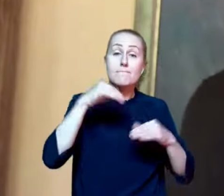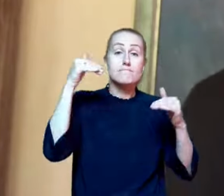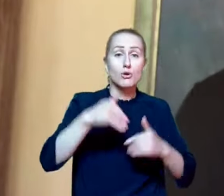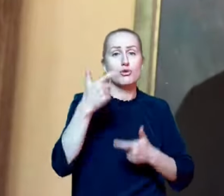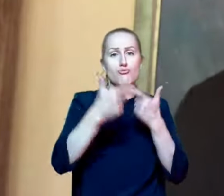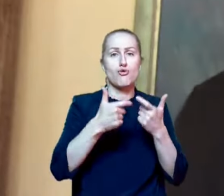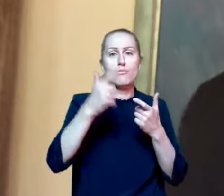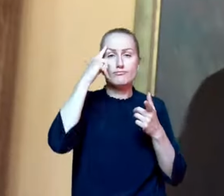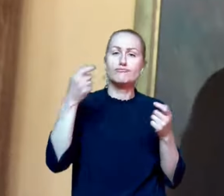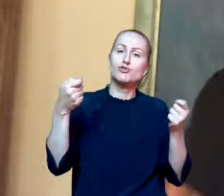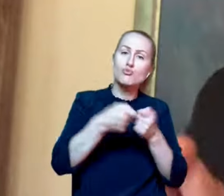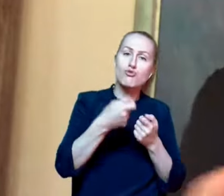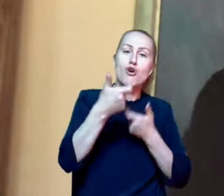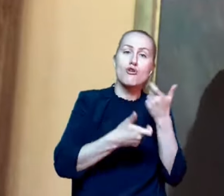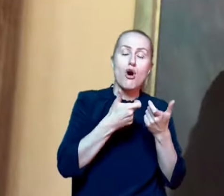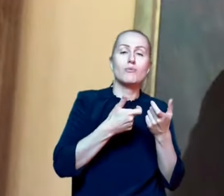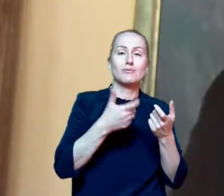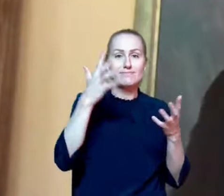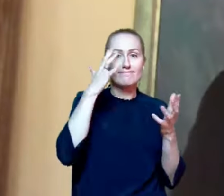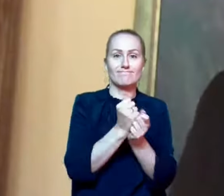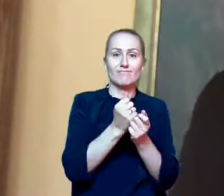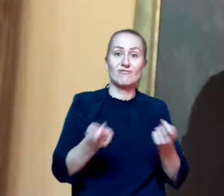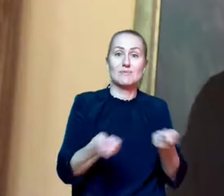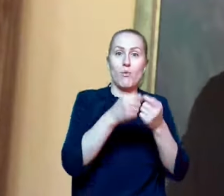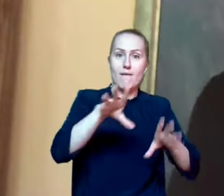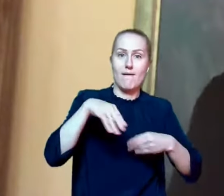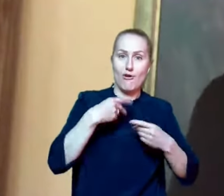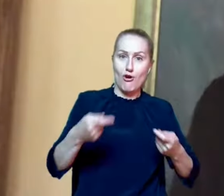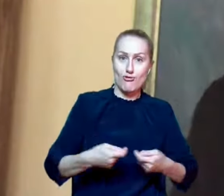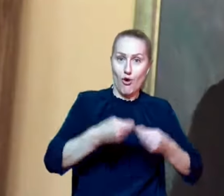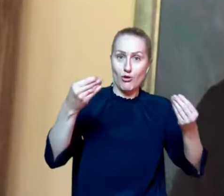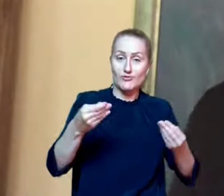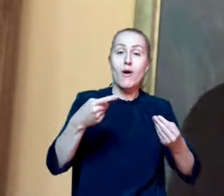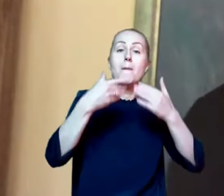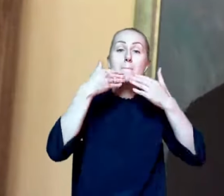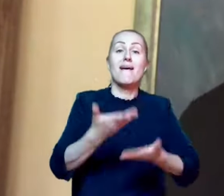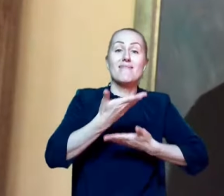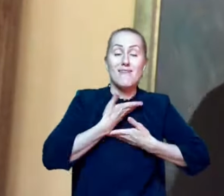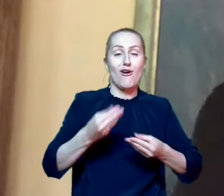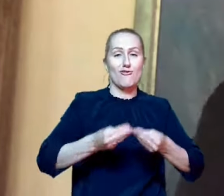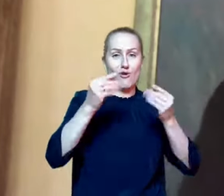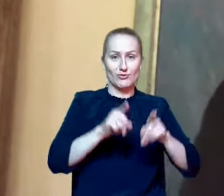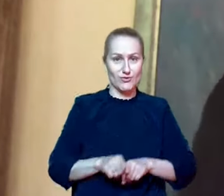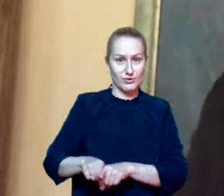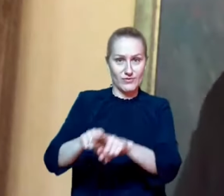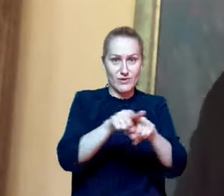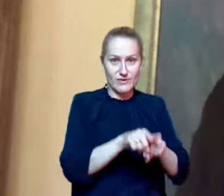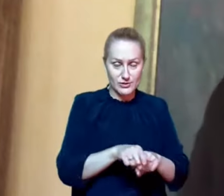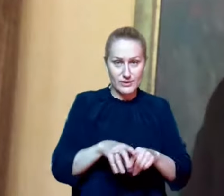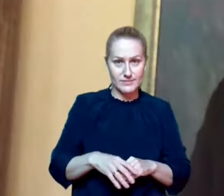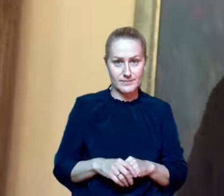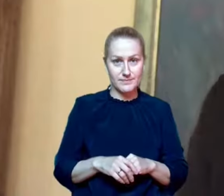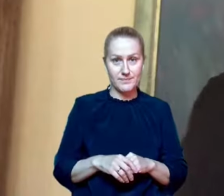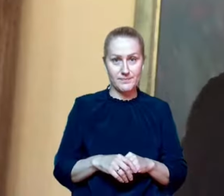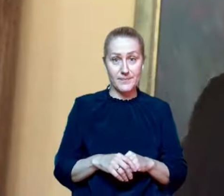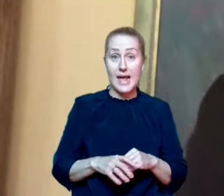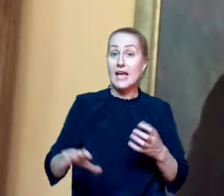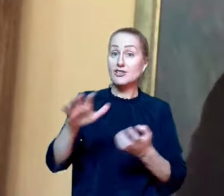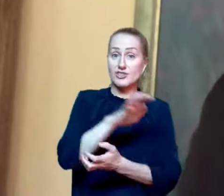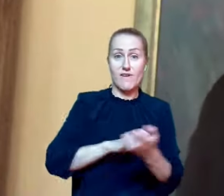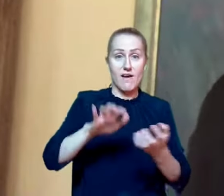wizję przyszłego rozwoju, który będzie rozwojem zrównoważonym. Światowe Forum Miejskie